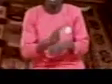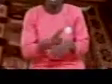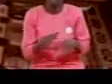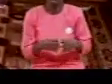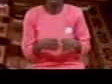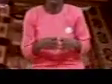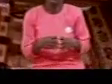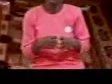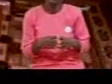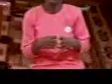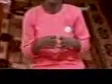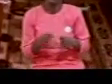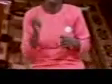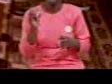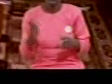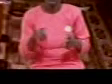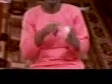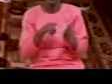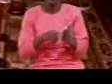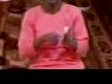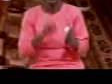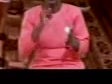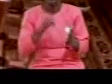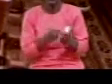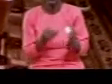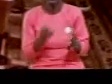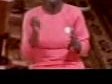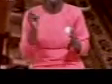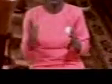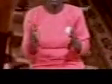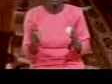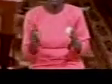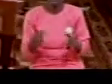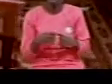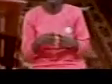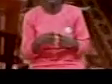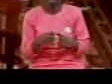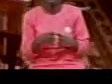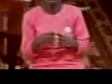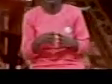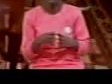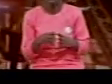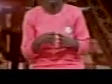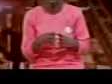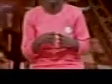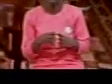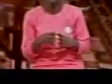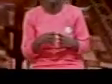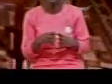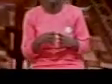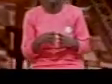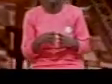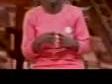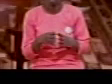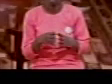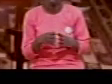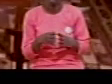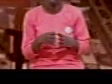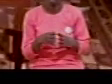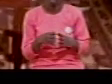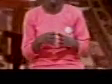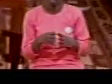الله. هو ده الكلام يا مجد باشا. تمام يا كبير ماشي مع السلامة. تمام تمام يا سمير. سلام سلام يا